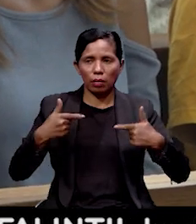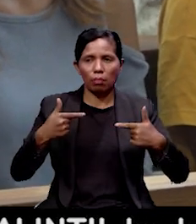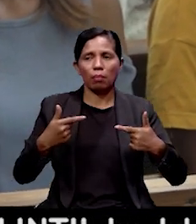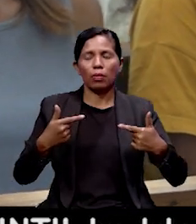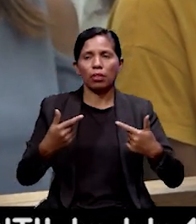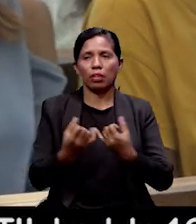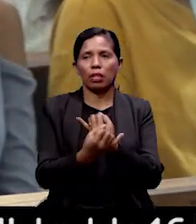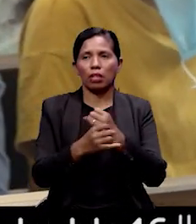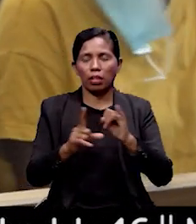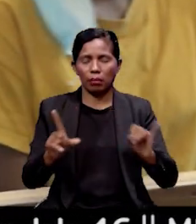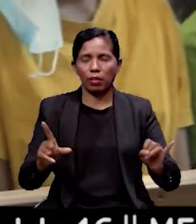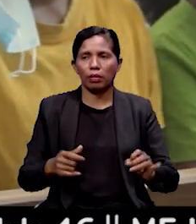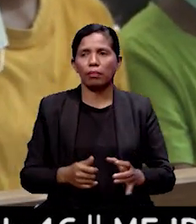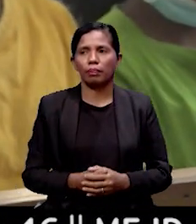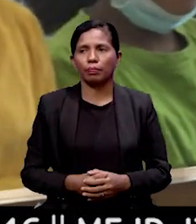Laik.